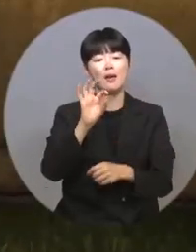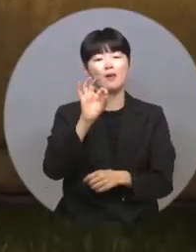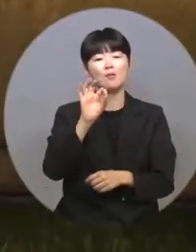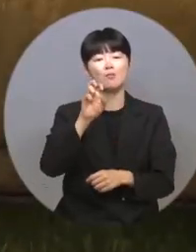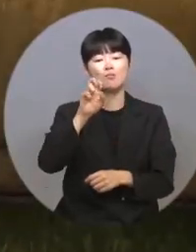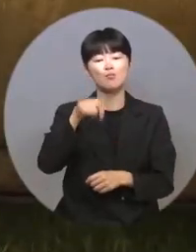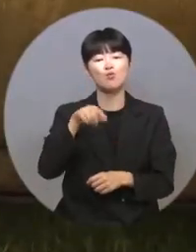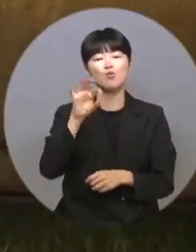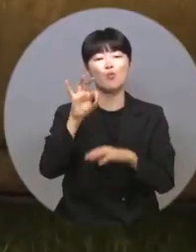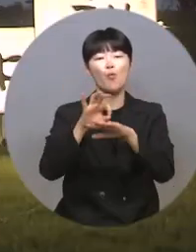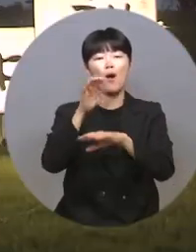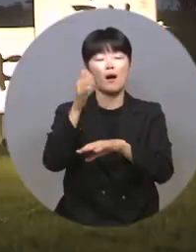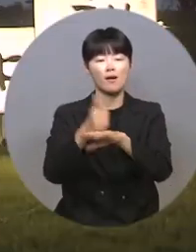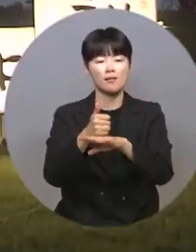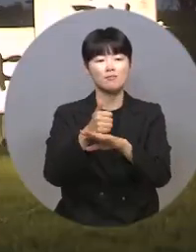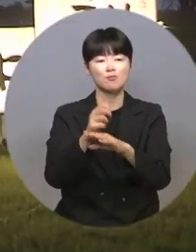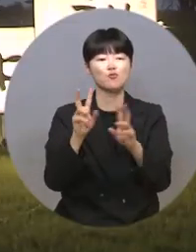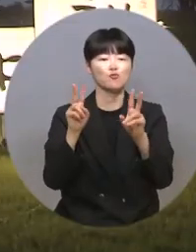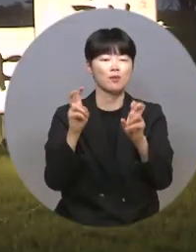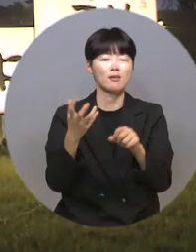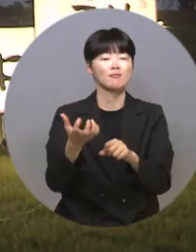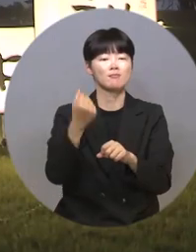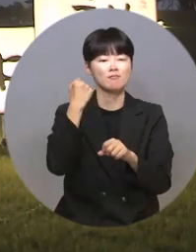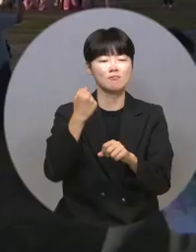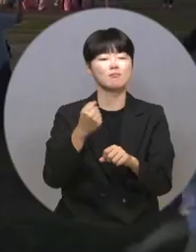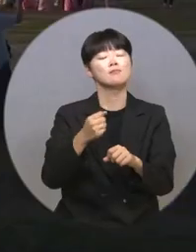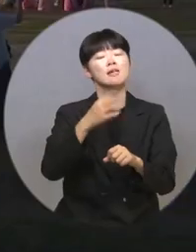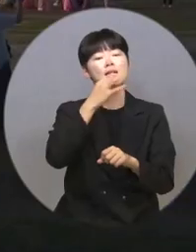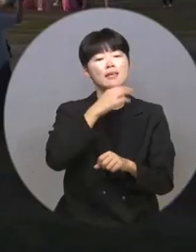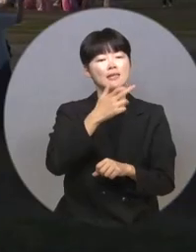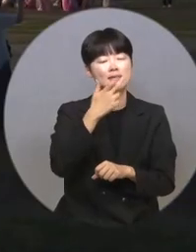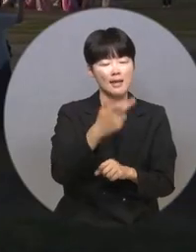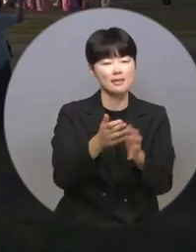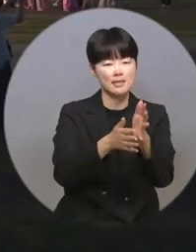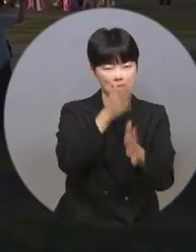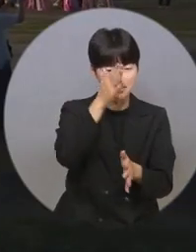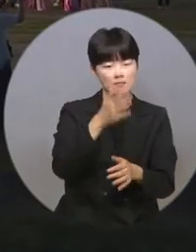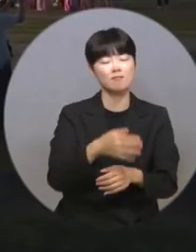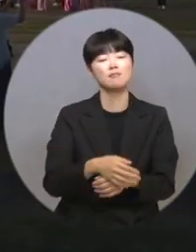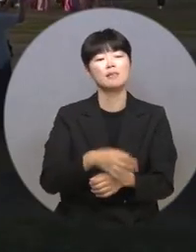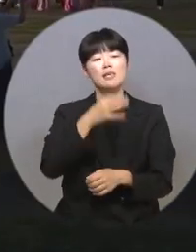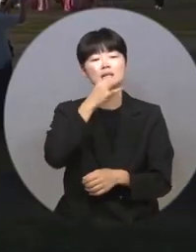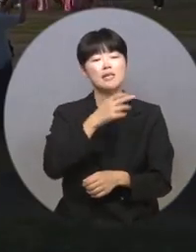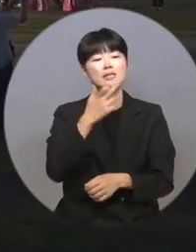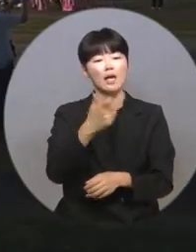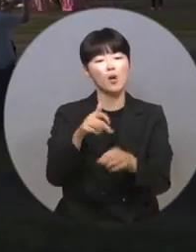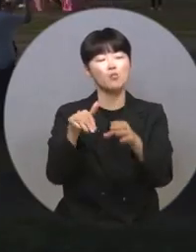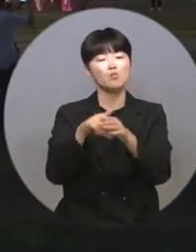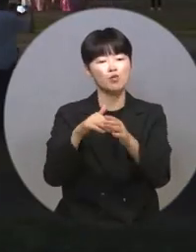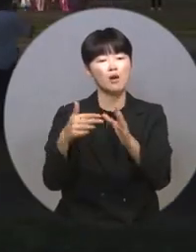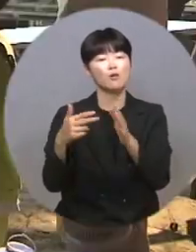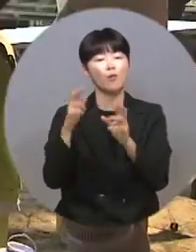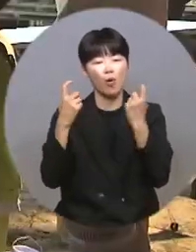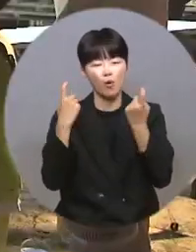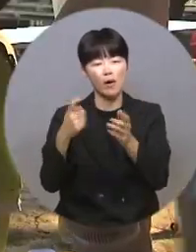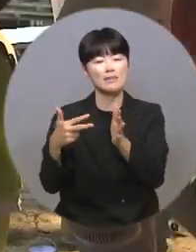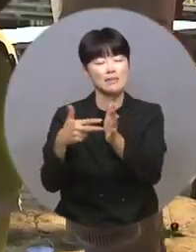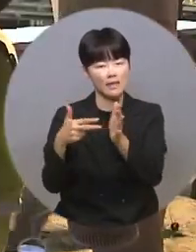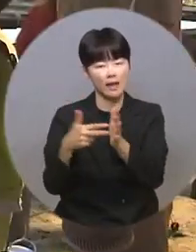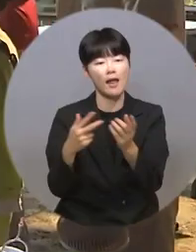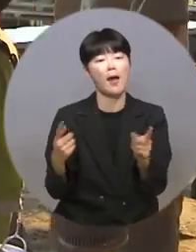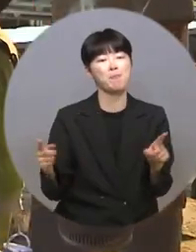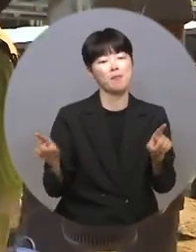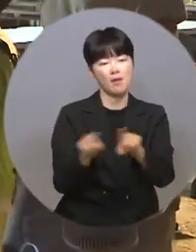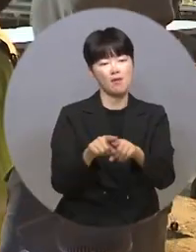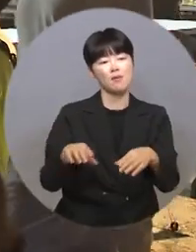있도록 익산시와 익산문화관광재단, 관내 시민단체들이 함께 협업하여 다양한 프로그램을